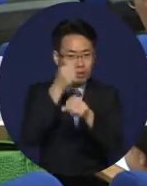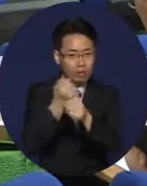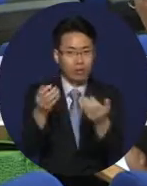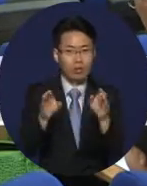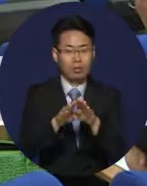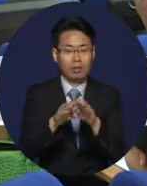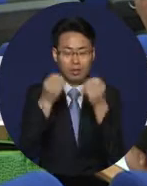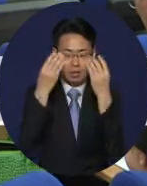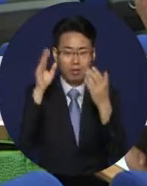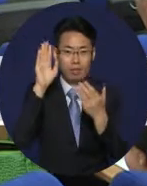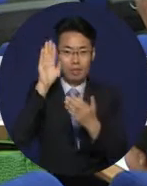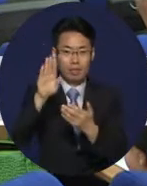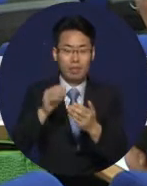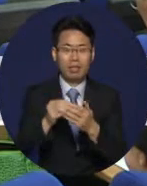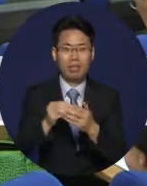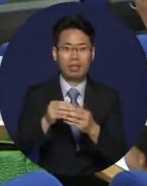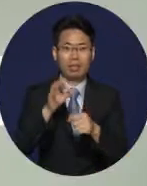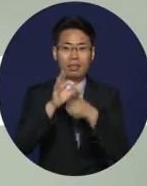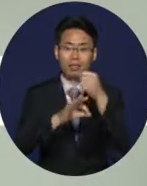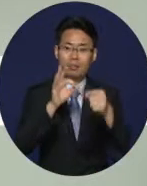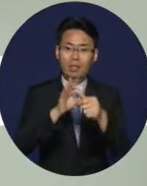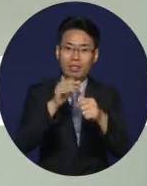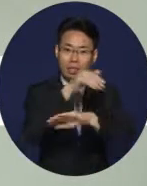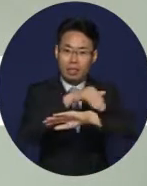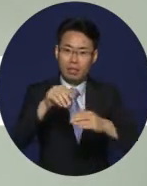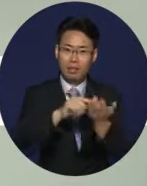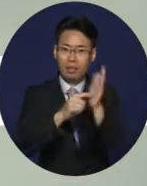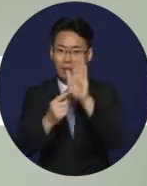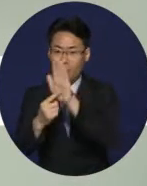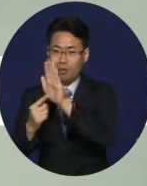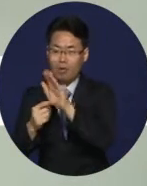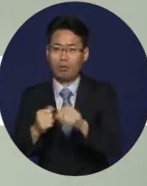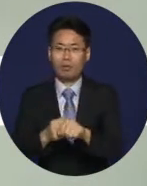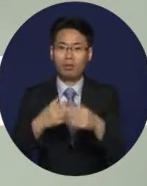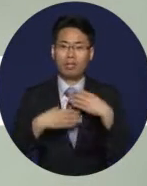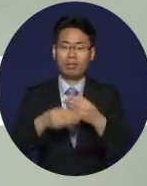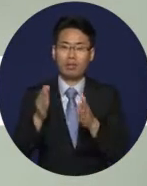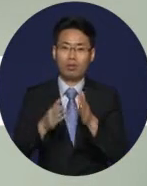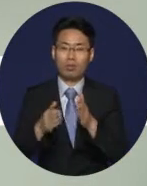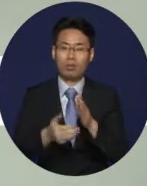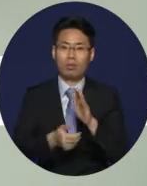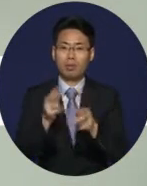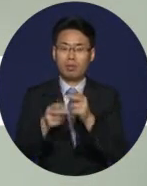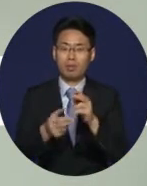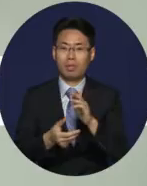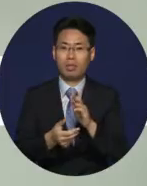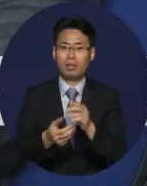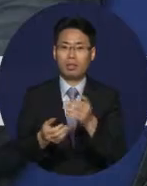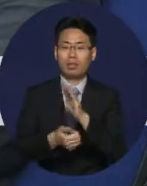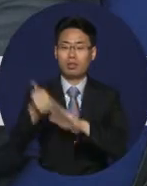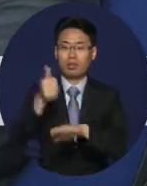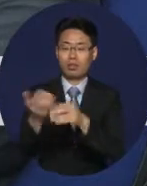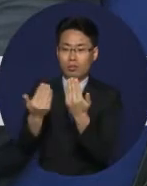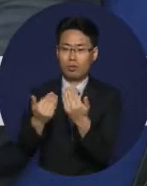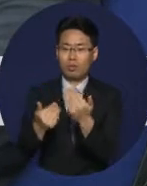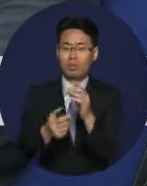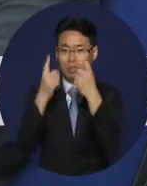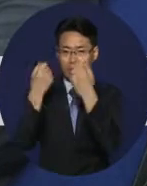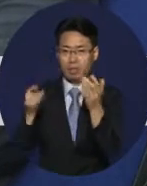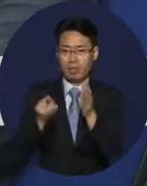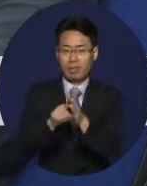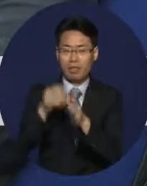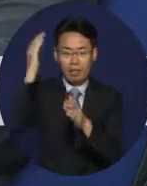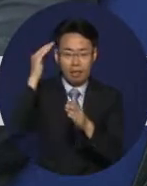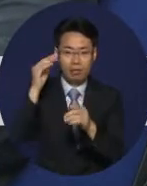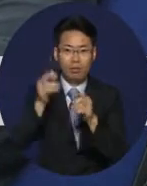융합 연구원의 새로운 미래, 향후 10년 청사진을 대내외 알리고 안전 로봇 프로젝트의 성공적인 유치를 기념하기 위한